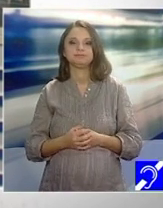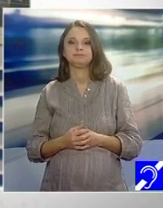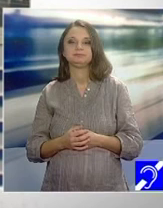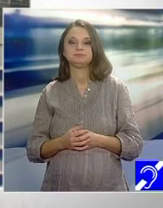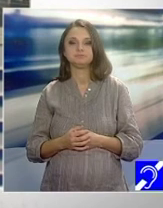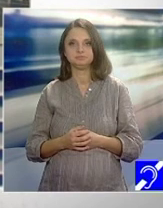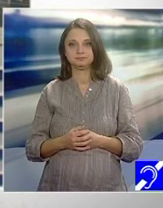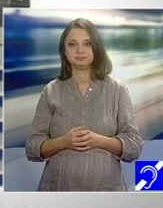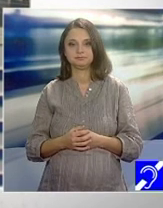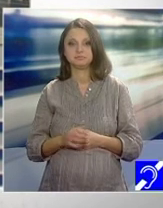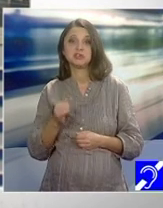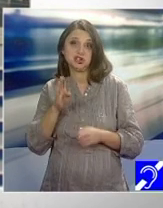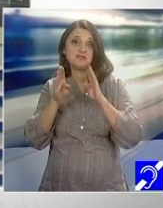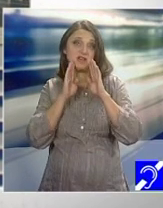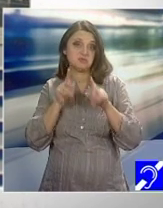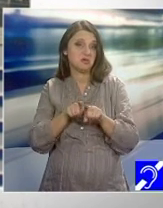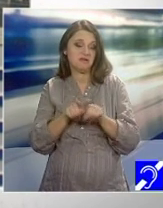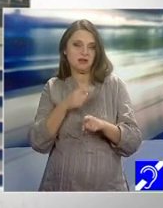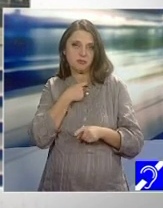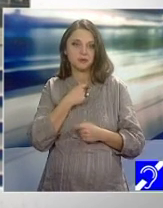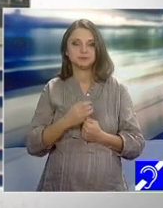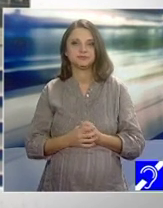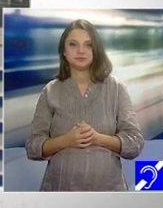și printre care și Facebook.